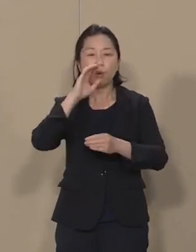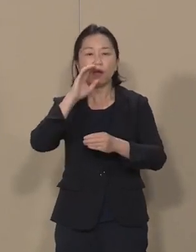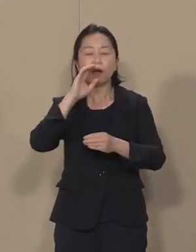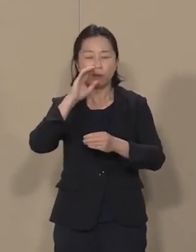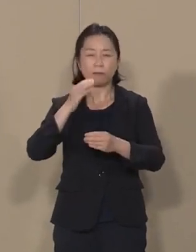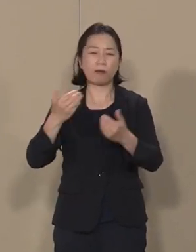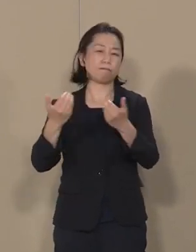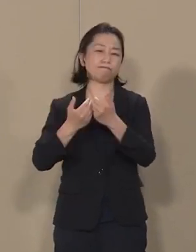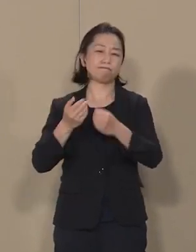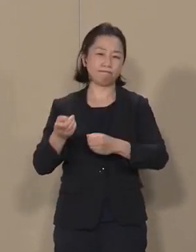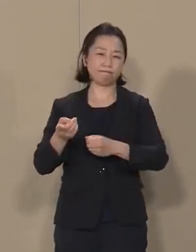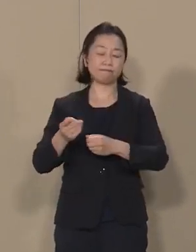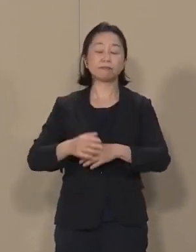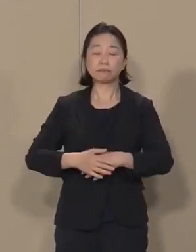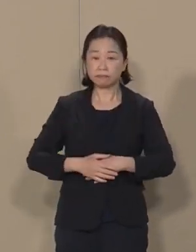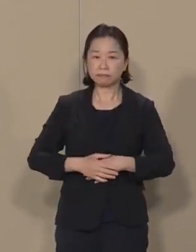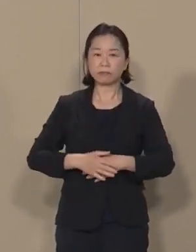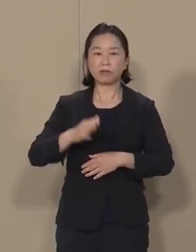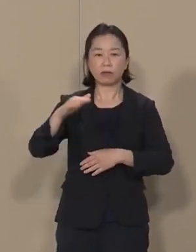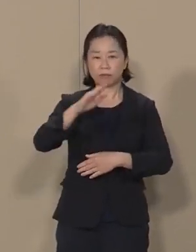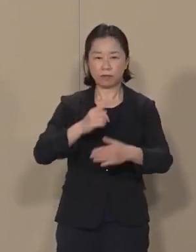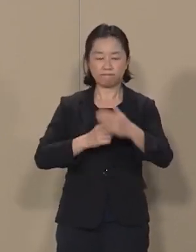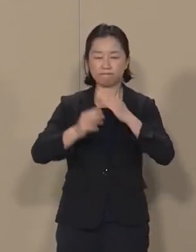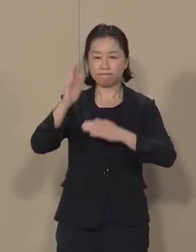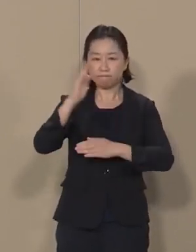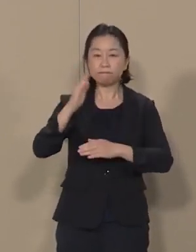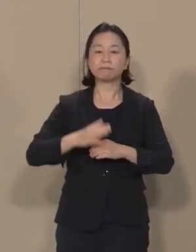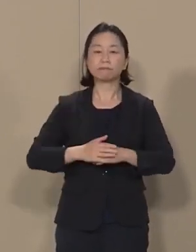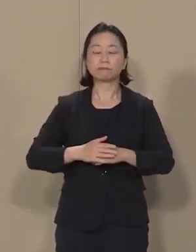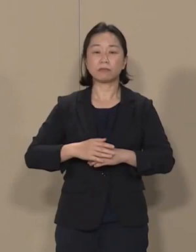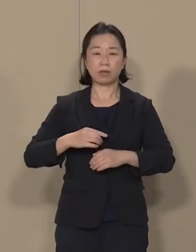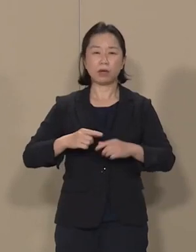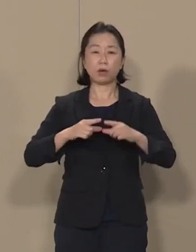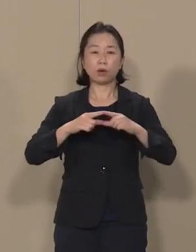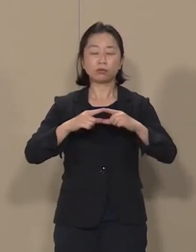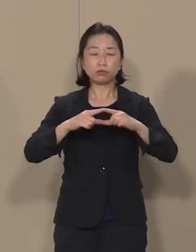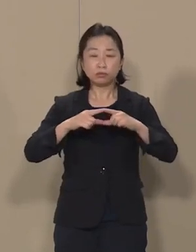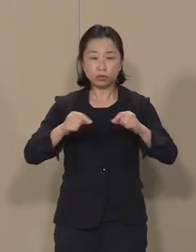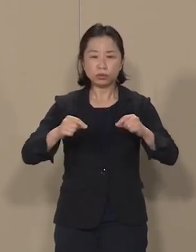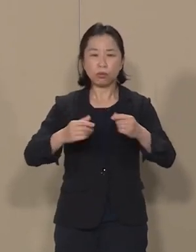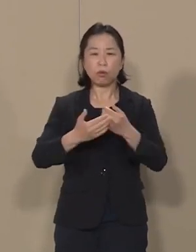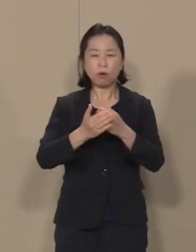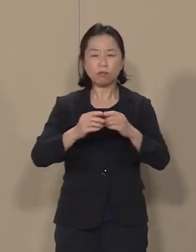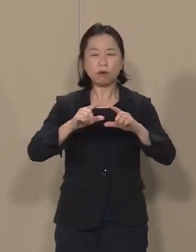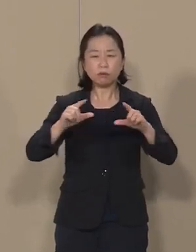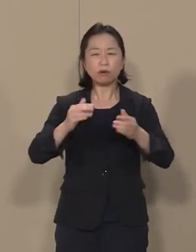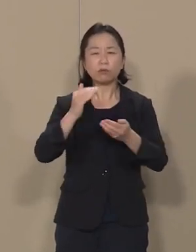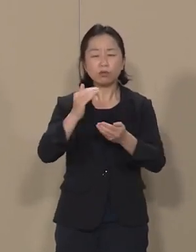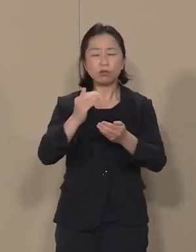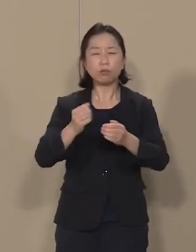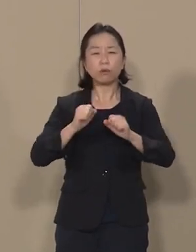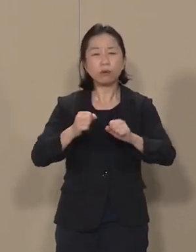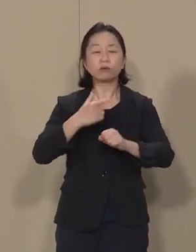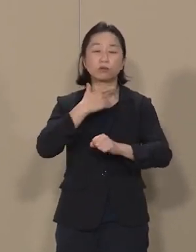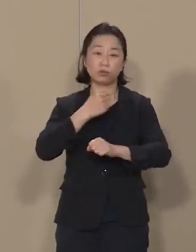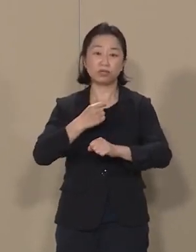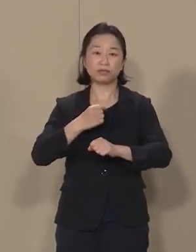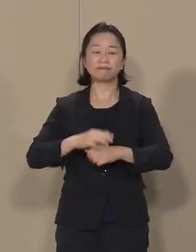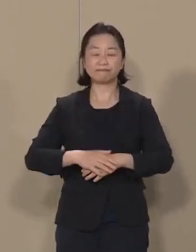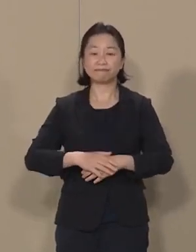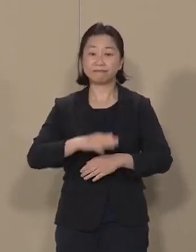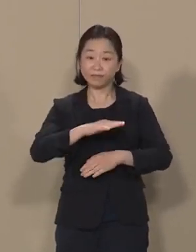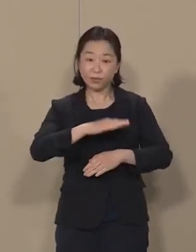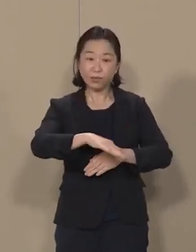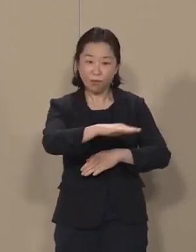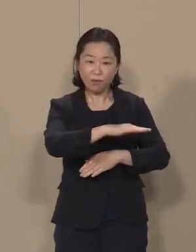ないでいただきたいんですそして私は国を守るという当然のことをやってほc と思っています子どもたちはみなさん大人